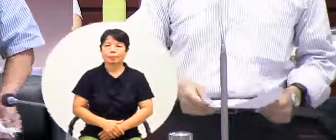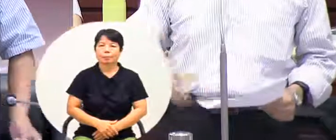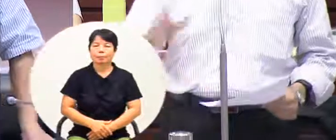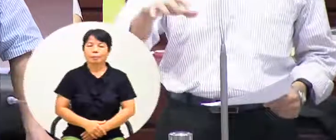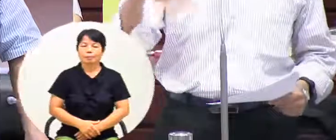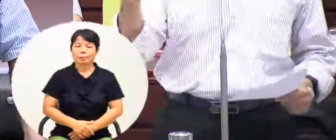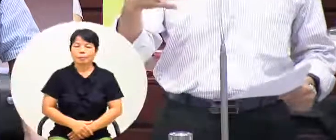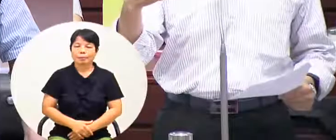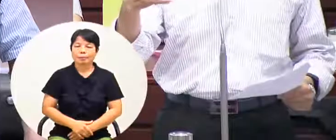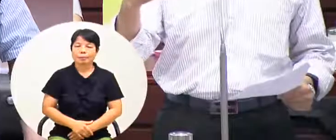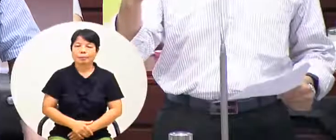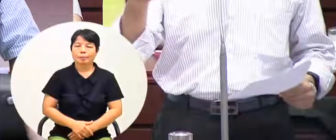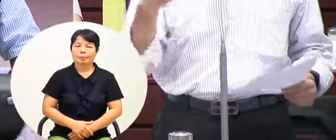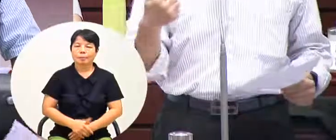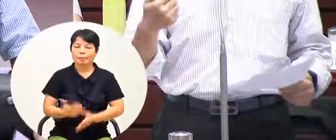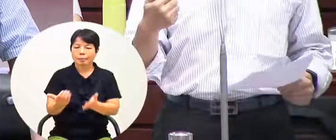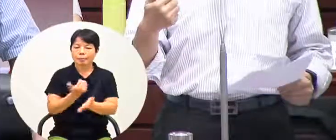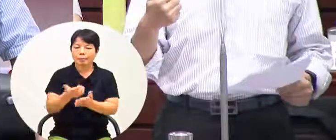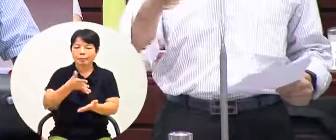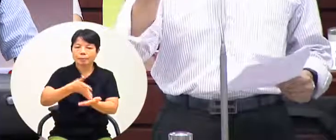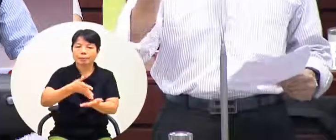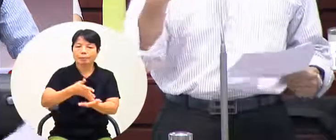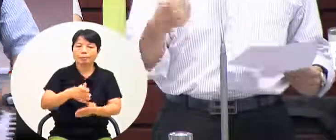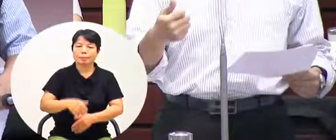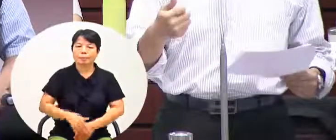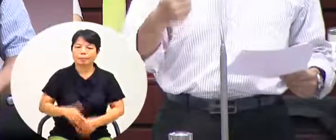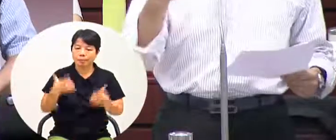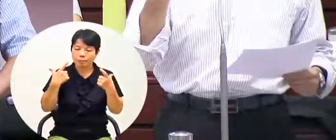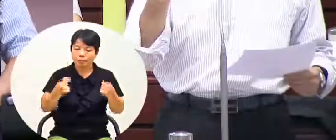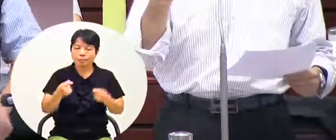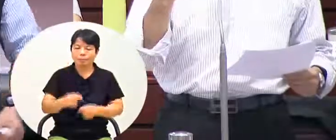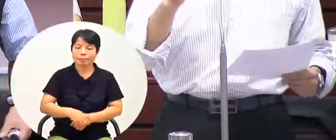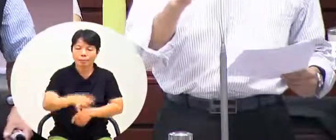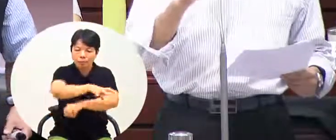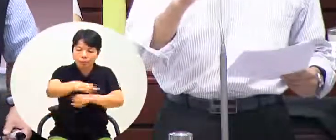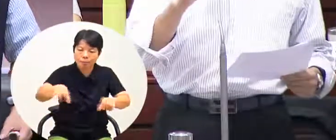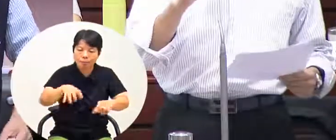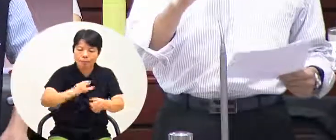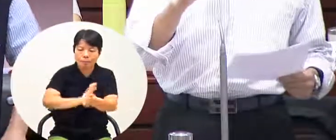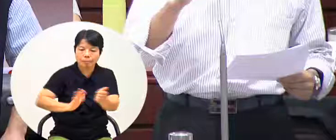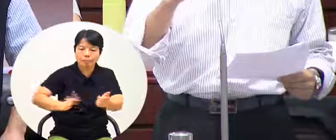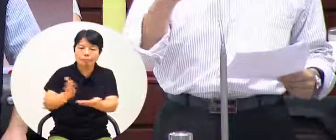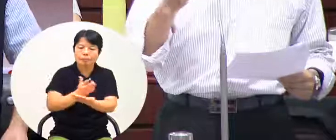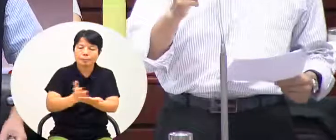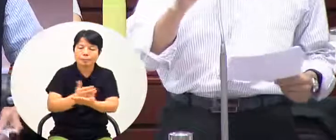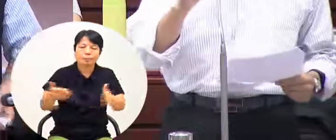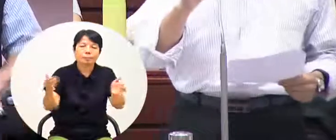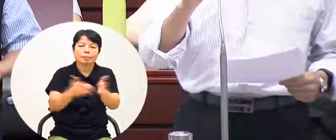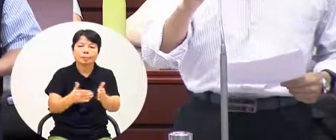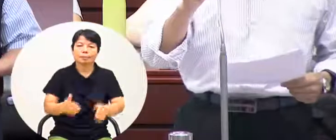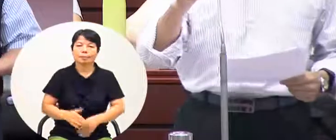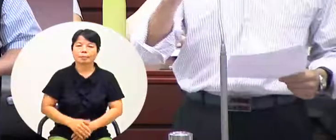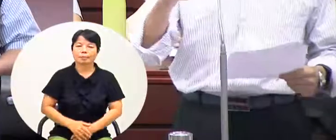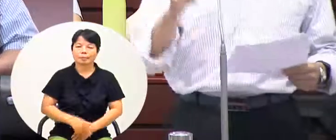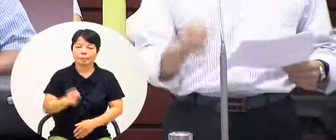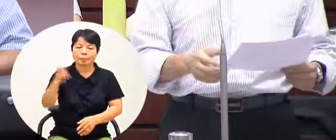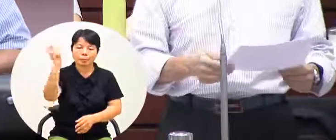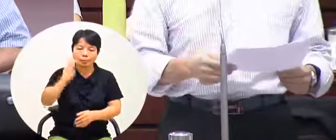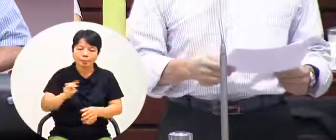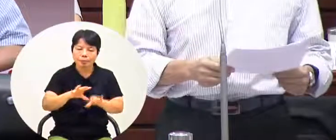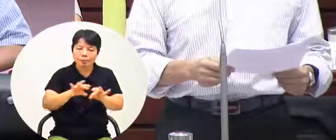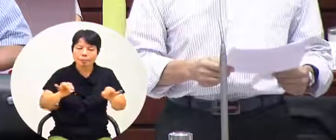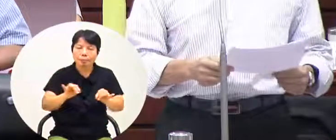也提到，我们本来是讲迄个环境影响评估啊，环境影响评估也贵啊，啊，这个水土保持计划嘛贵啊，所以阮